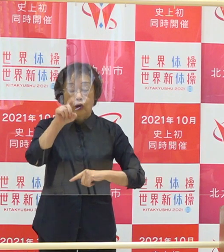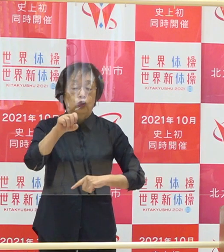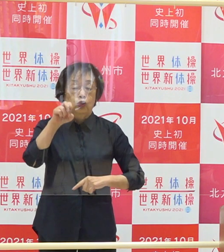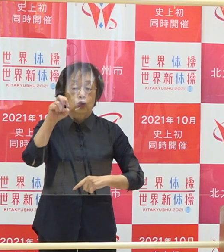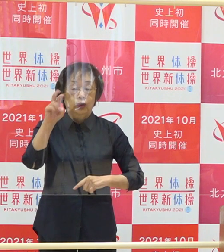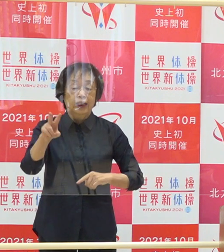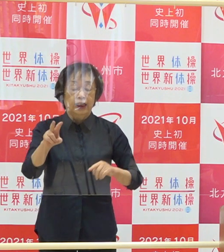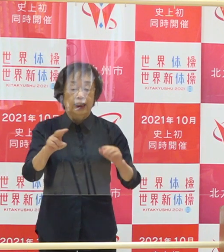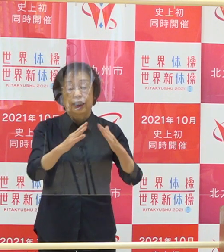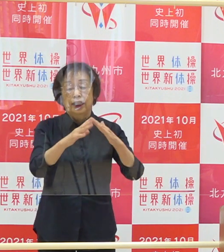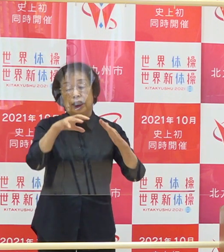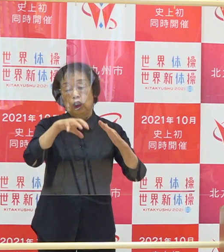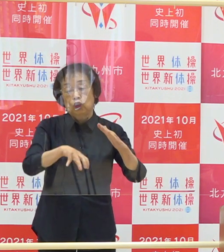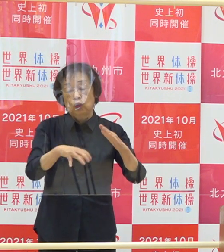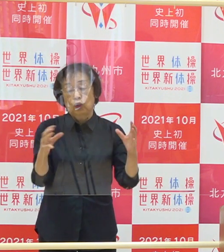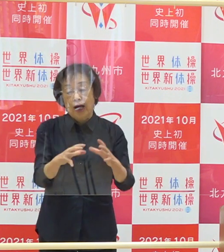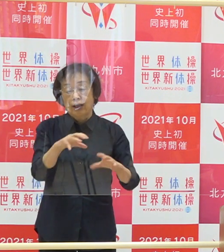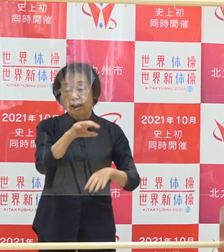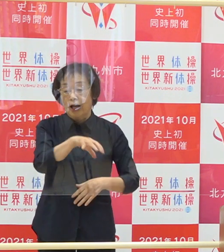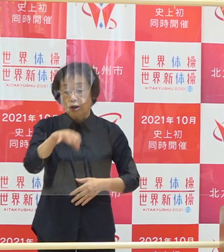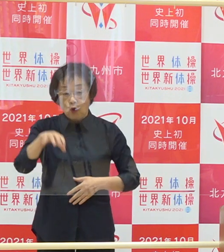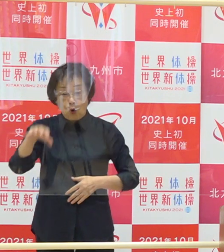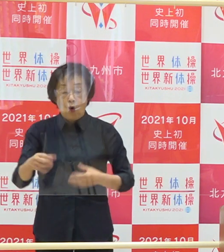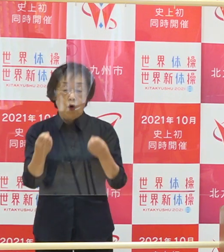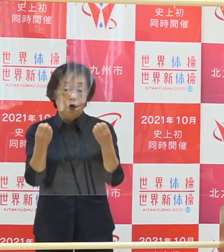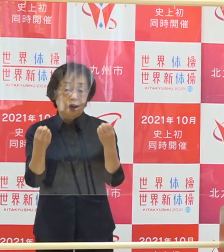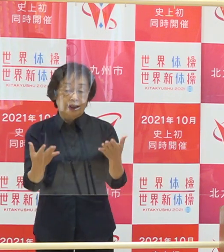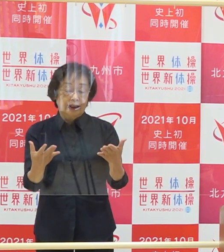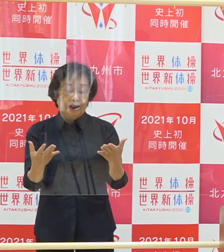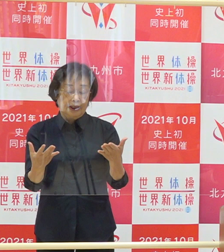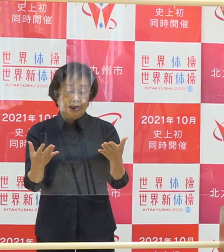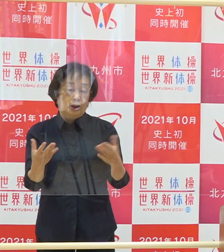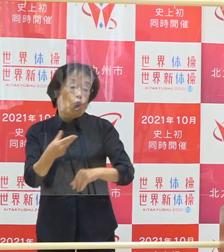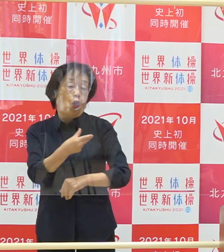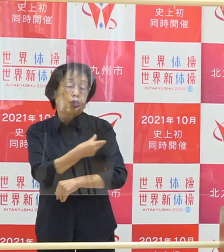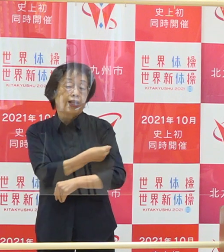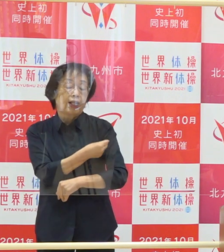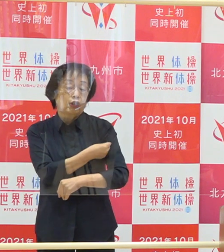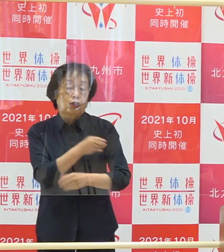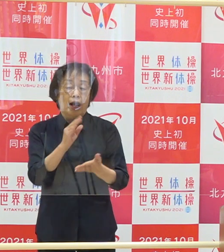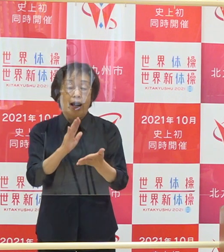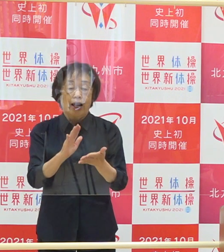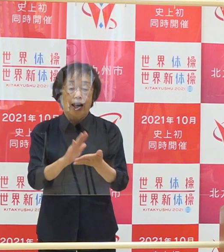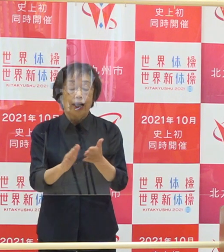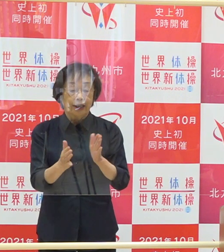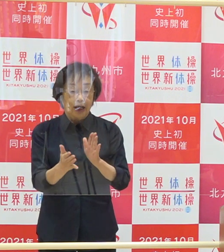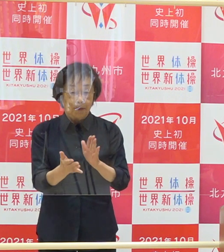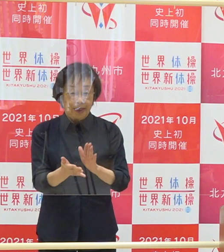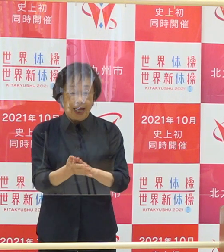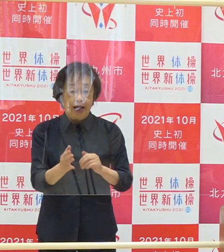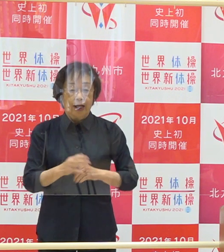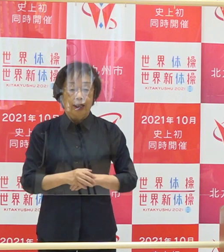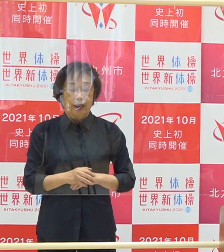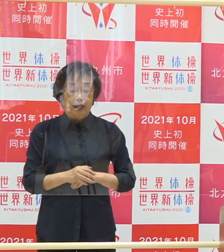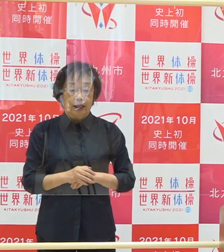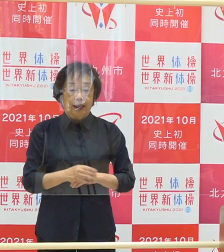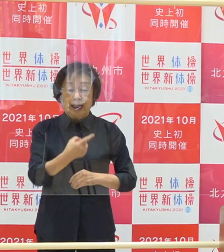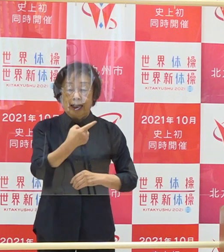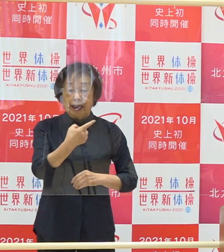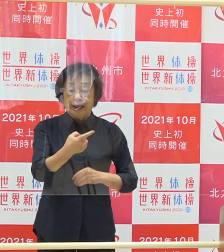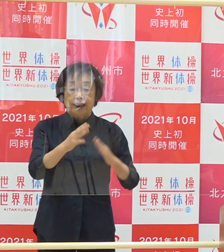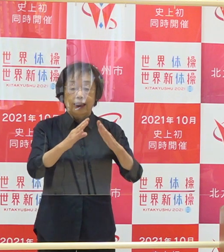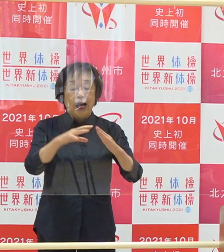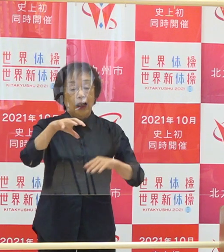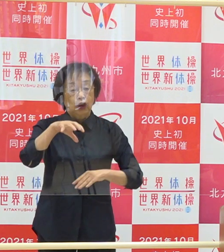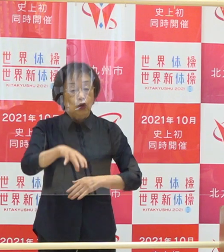。次に新規の実施であります。新たに東西各1会場におきま